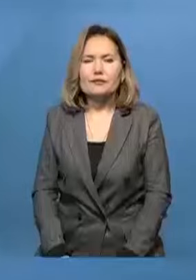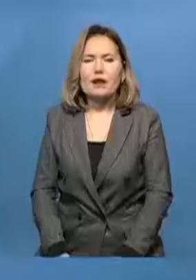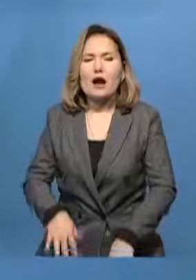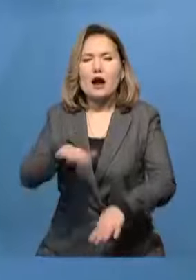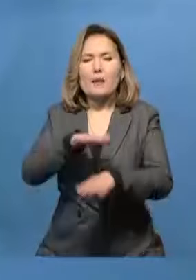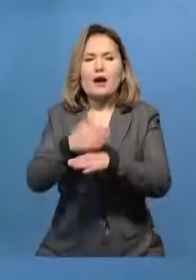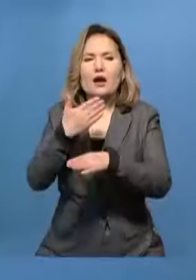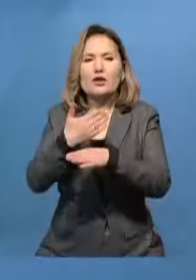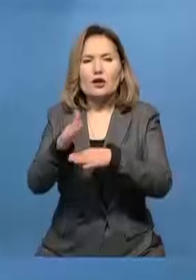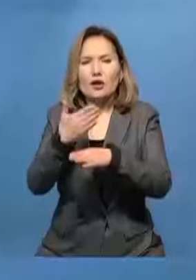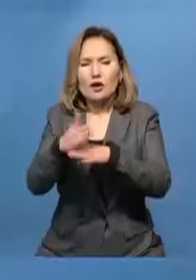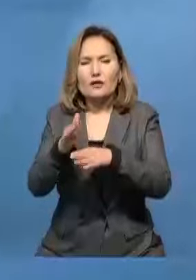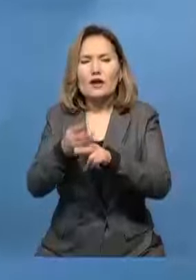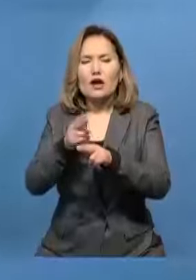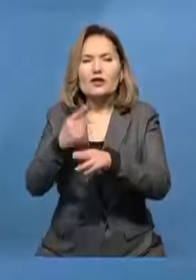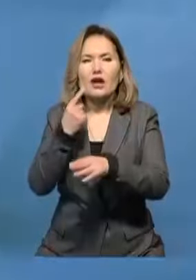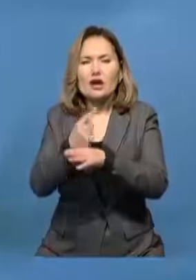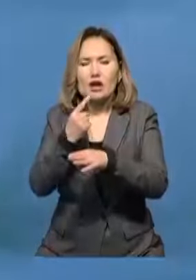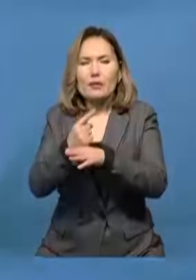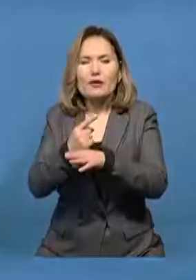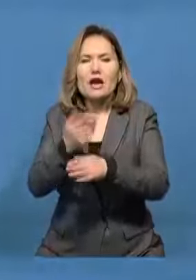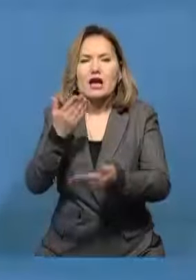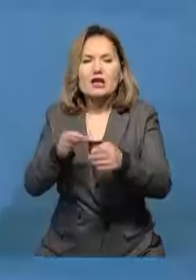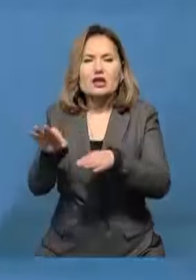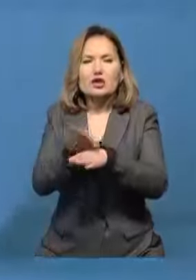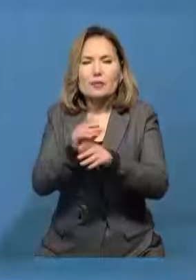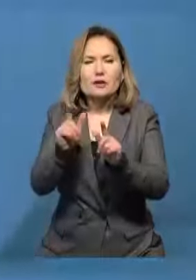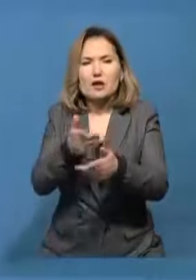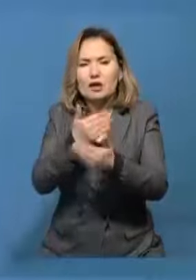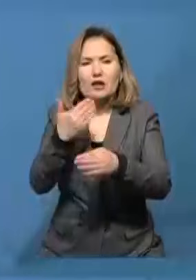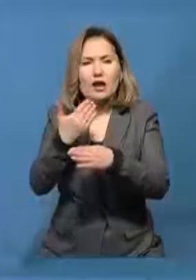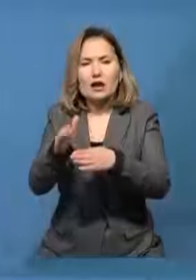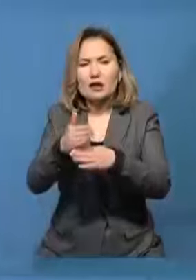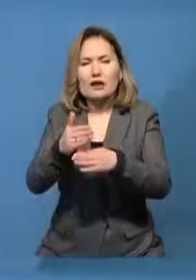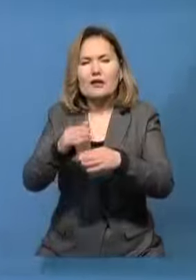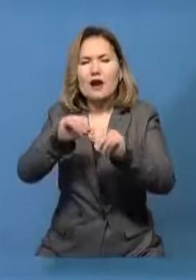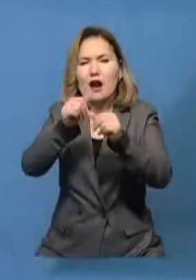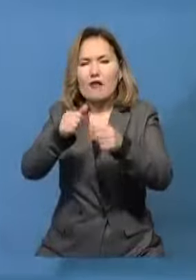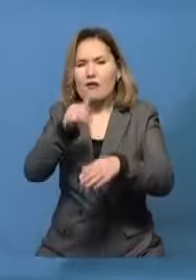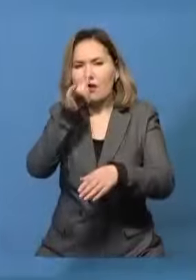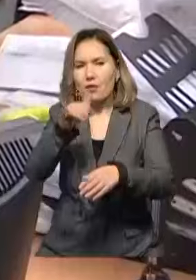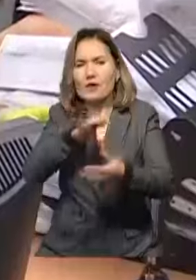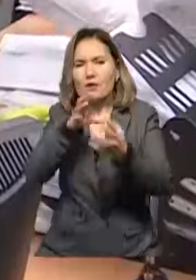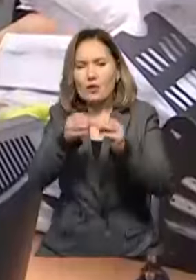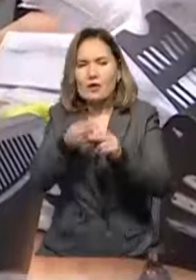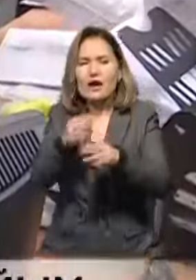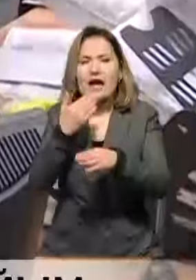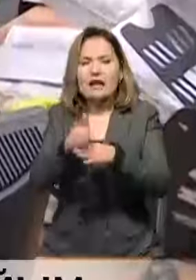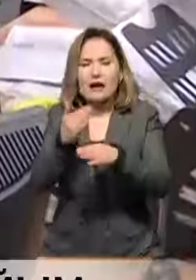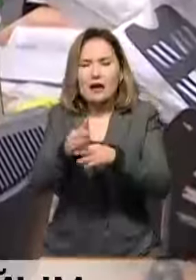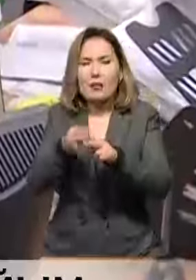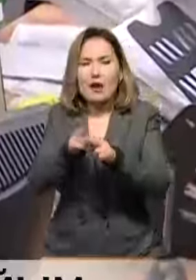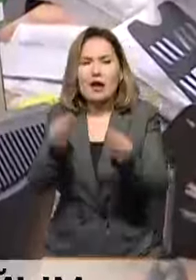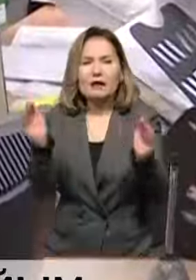артық несие алуға шектеу қойып, жұбайының келісімінсіз кредит алуға тыйым салу. Бүгін несие берудегі тәуекелдерді азайту туралы